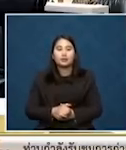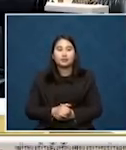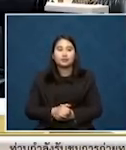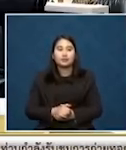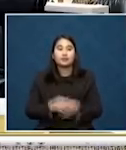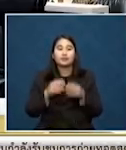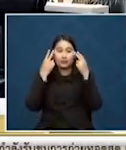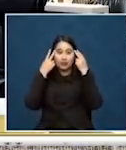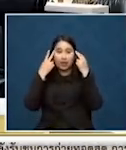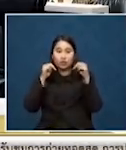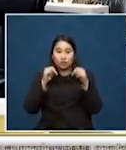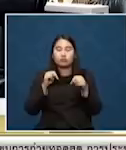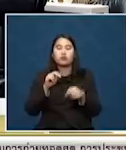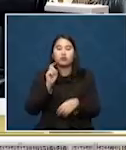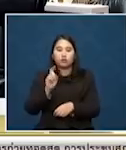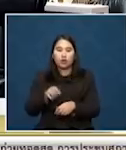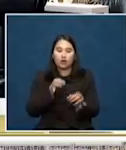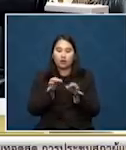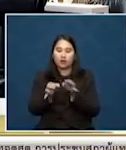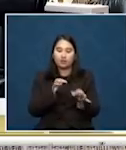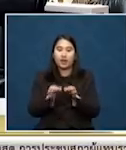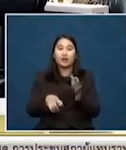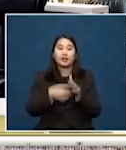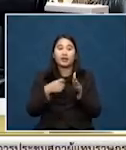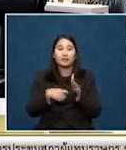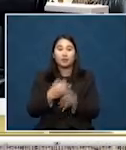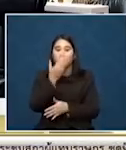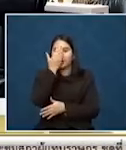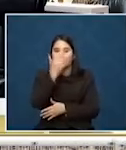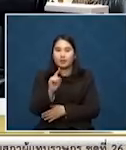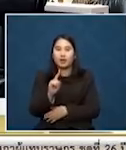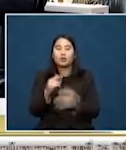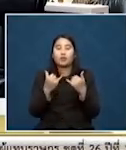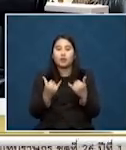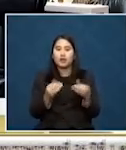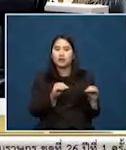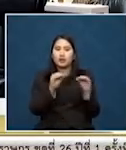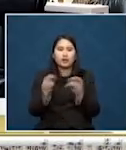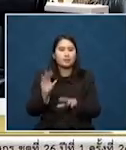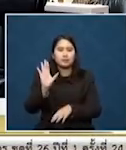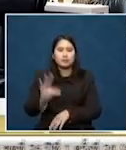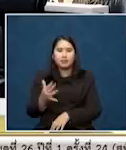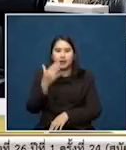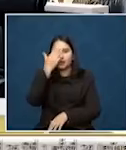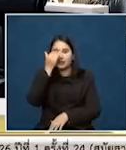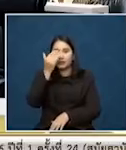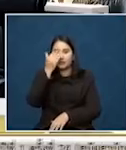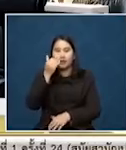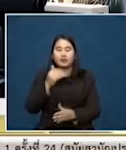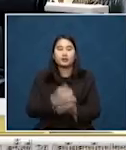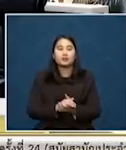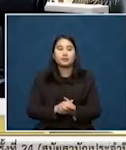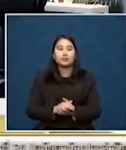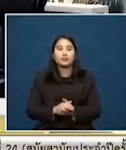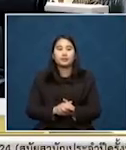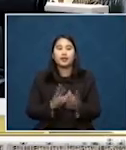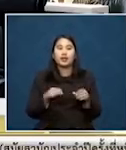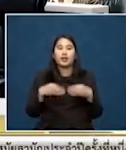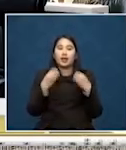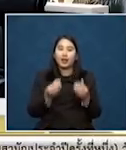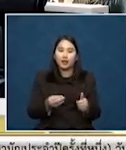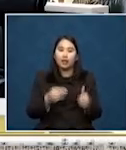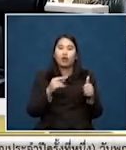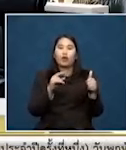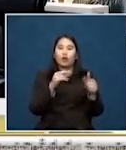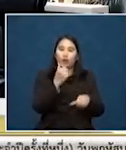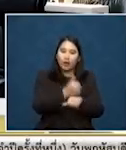เป็นสิทธิ์ของสสถูกต้องครับแต่คุณรู้อยู่แล้วว่าเขาเดินทางไปในงานใหญ่ด้วยและไปประเทศ